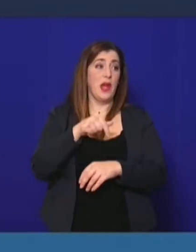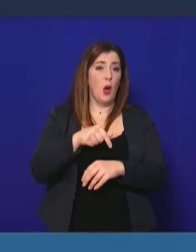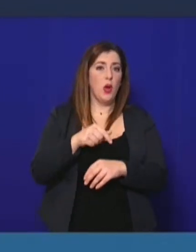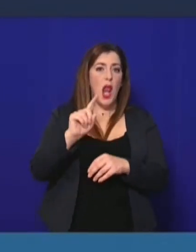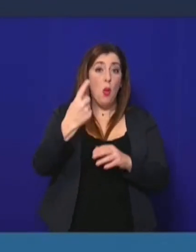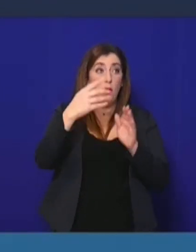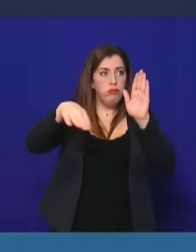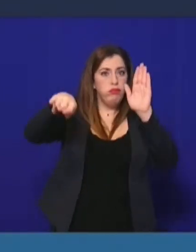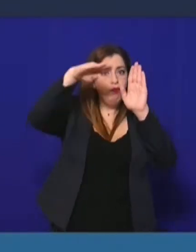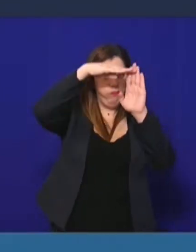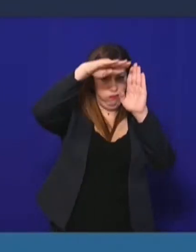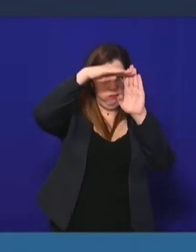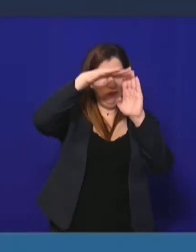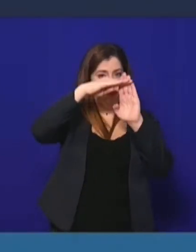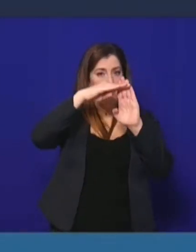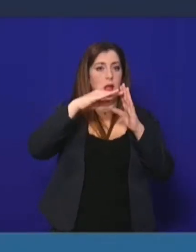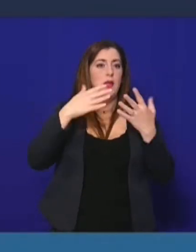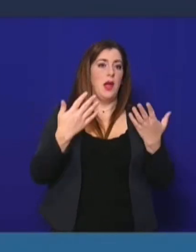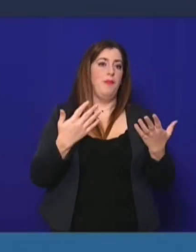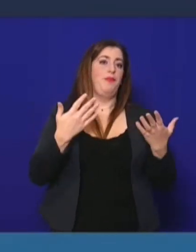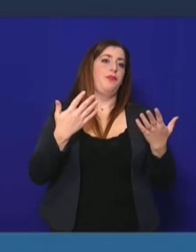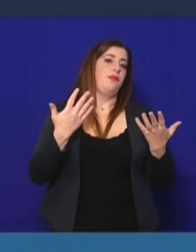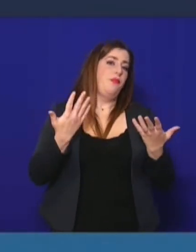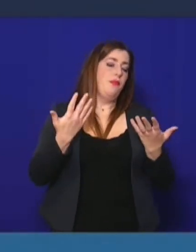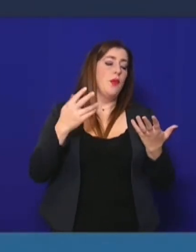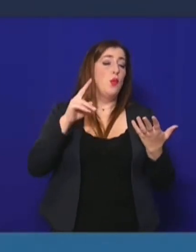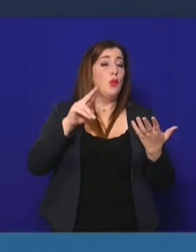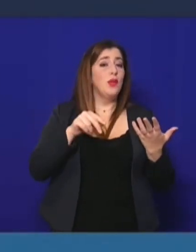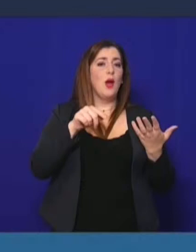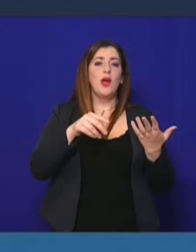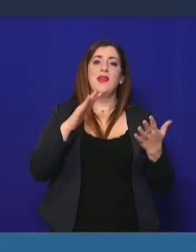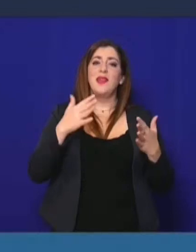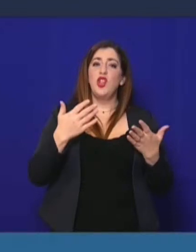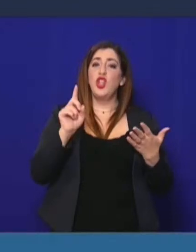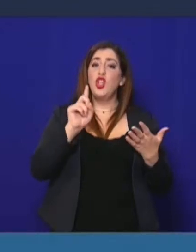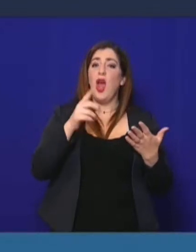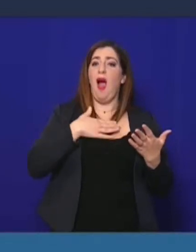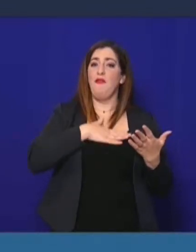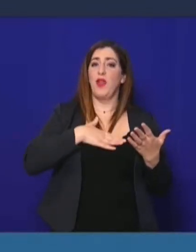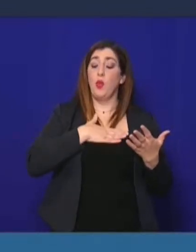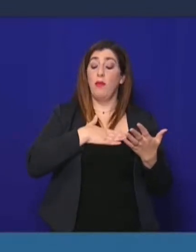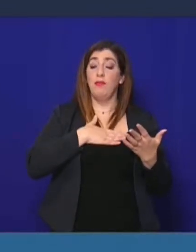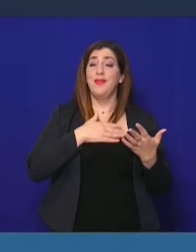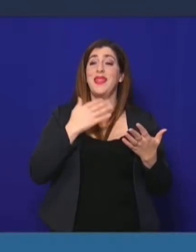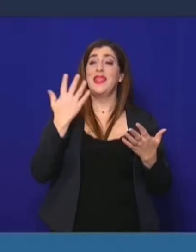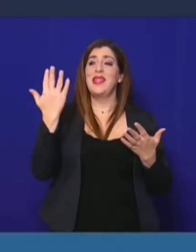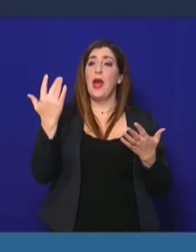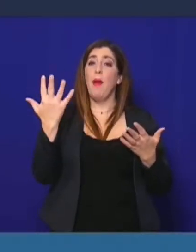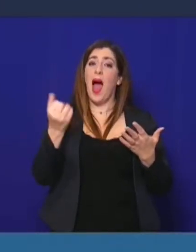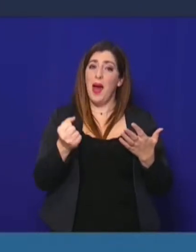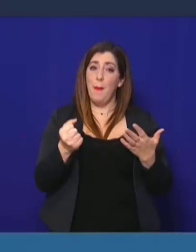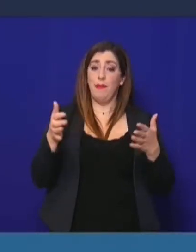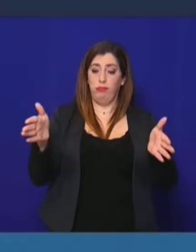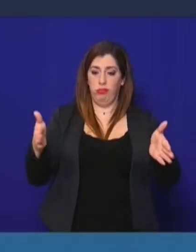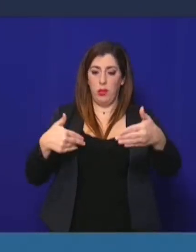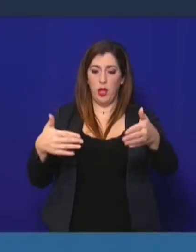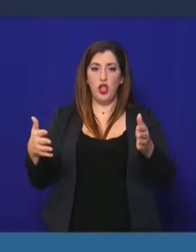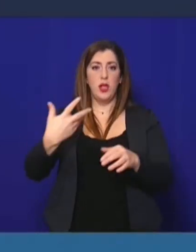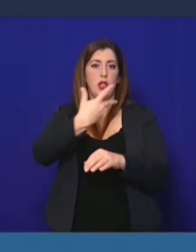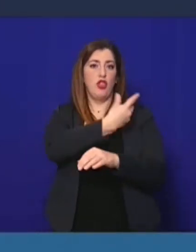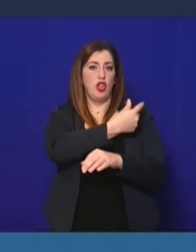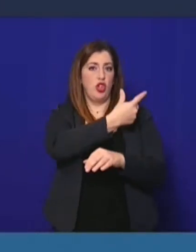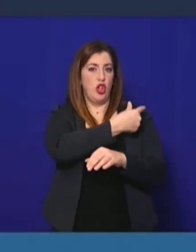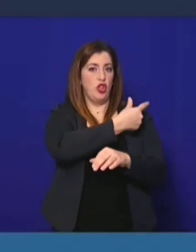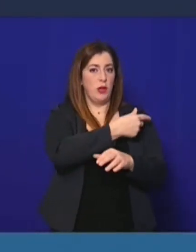li jinkludi wkoll inti l-ammonti ta' vaccines li jkollna ġejjin. Però bħalissa kif ġejjin il-vaccines u kif aħna